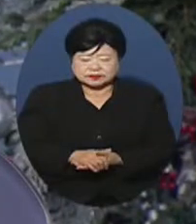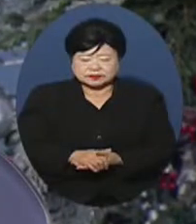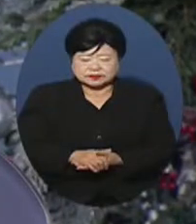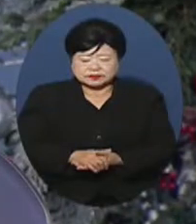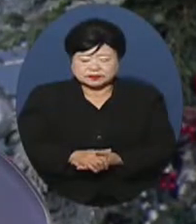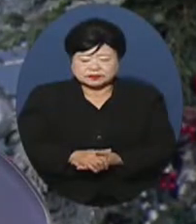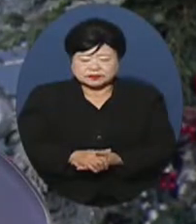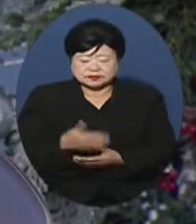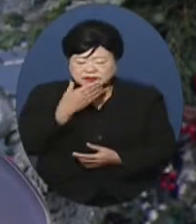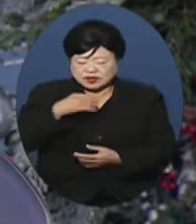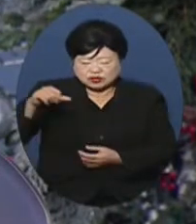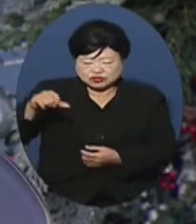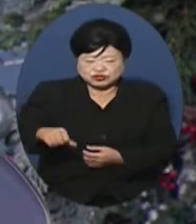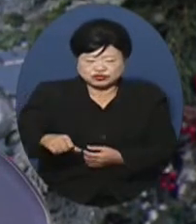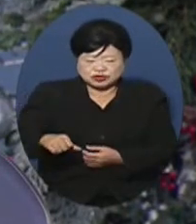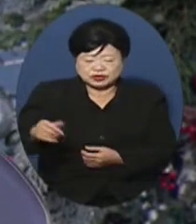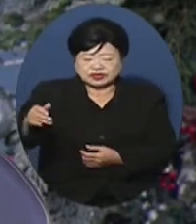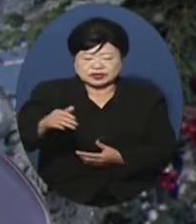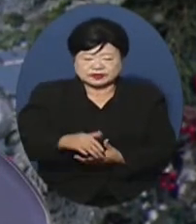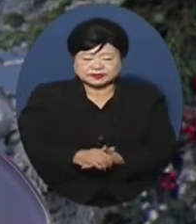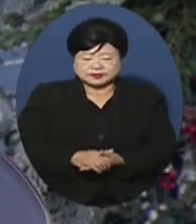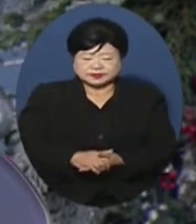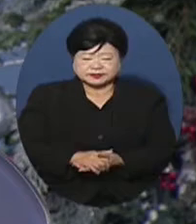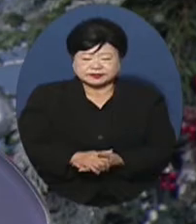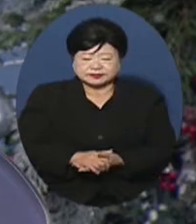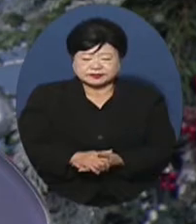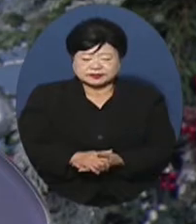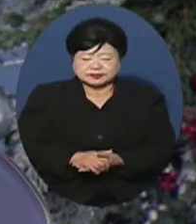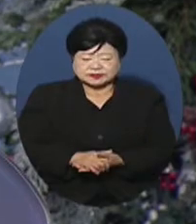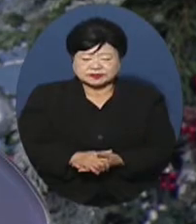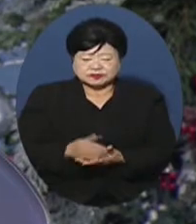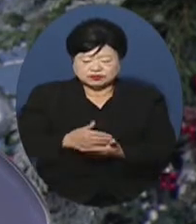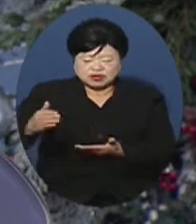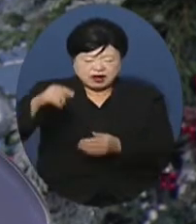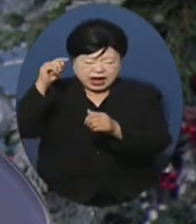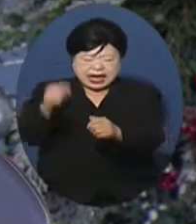체 줄 그래